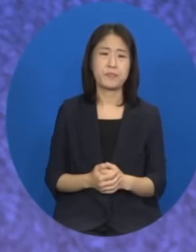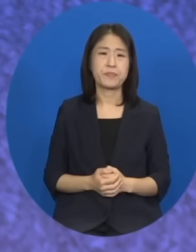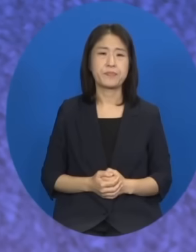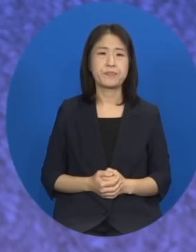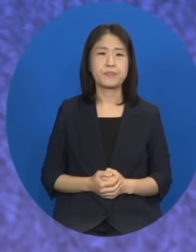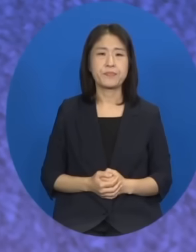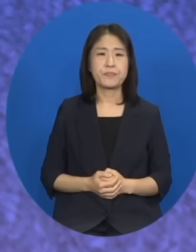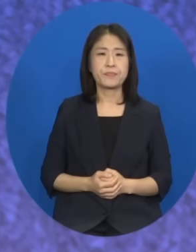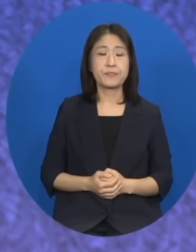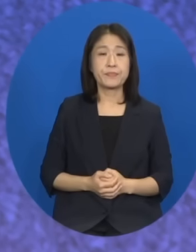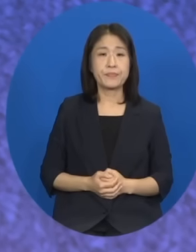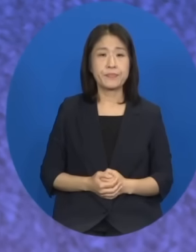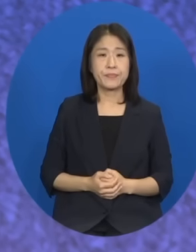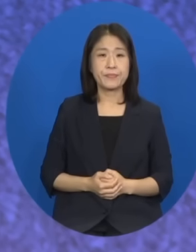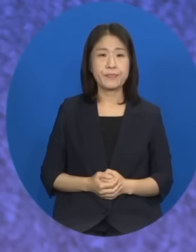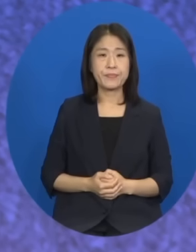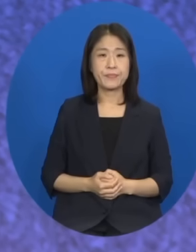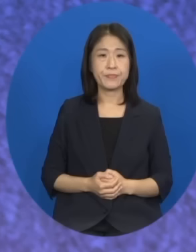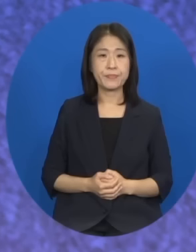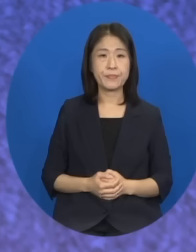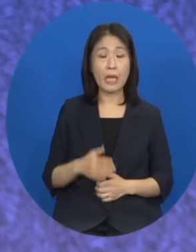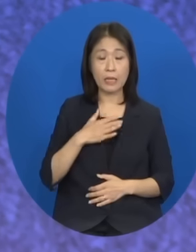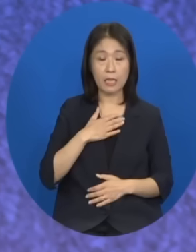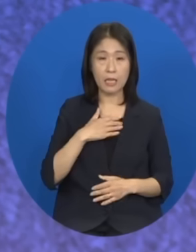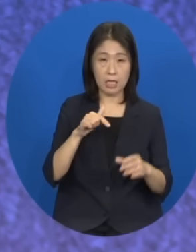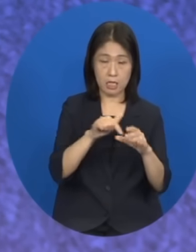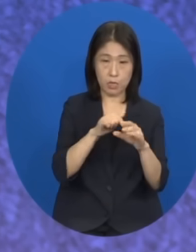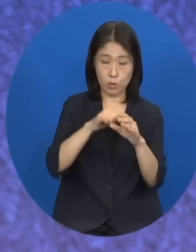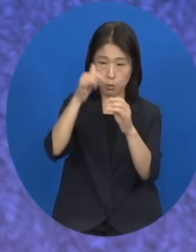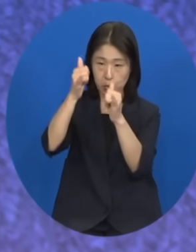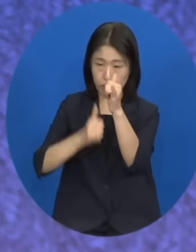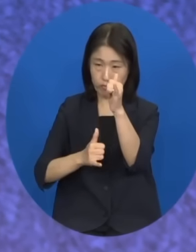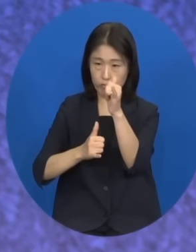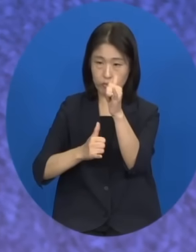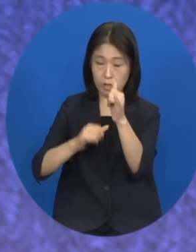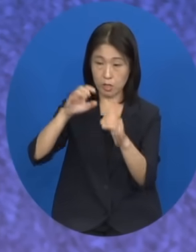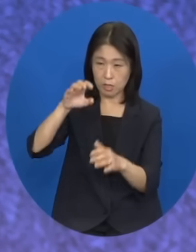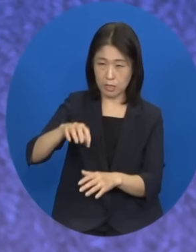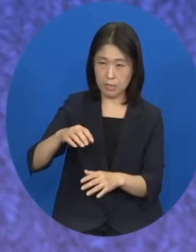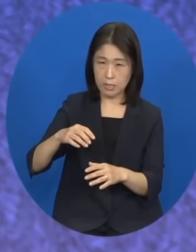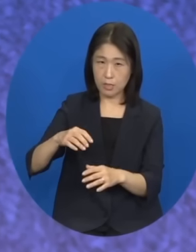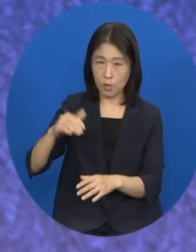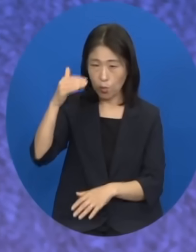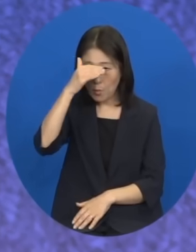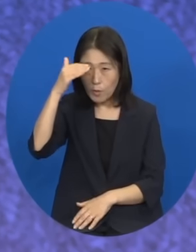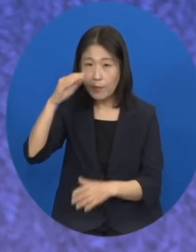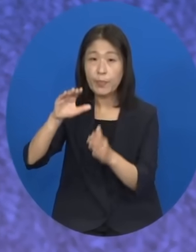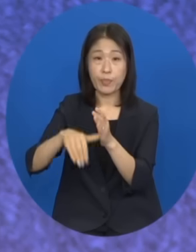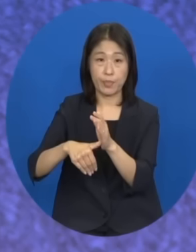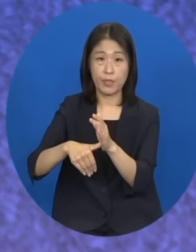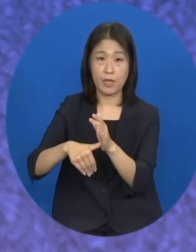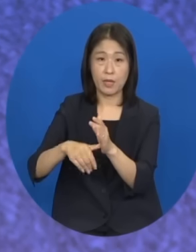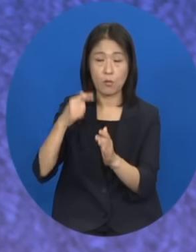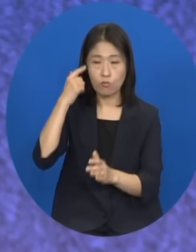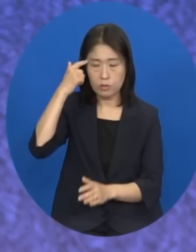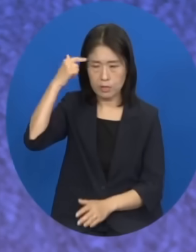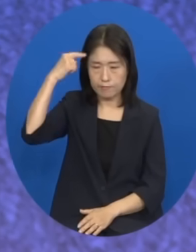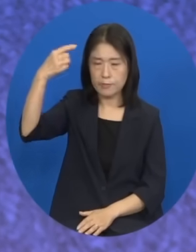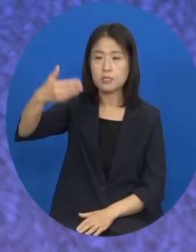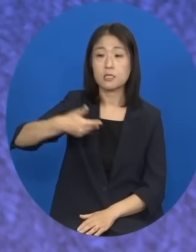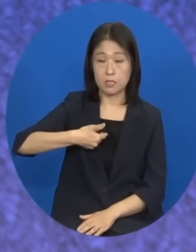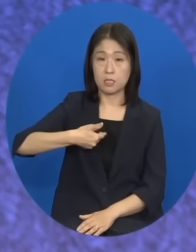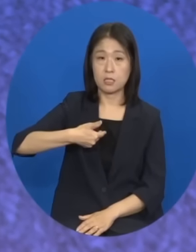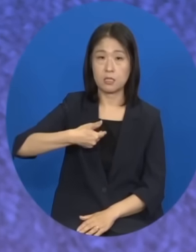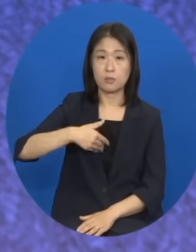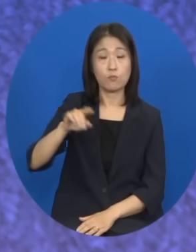제가 이번 기독교 유적지 탐방을 하는 중에 목사님 한 분으로부터 그런 질문을 받았습니다.